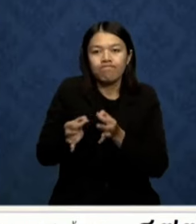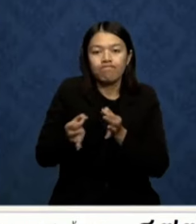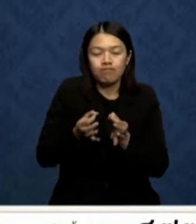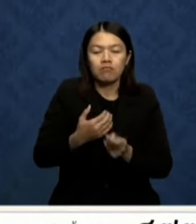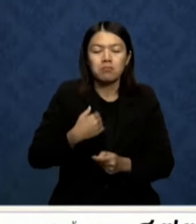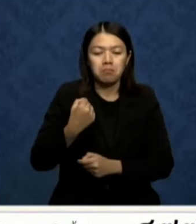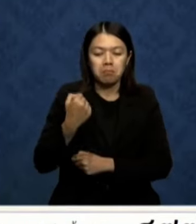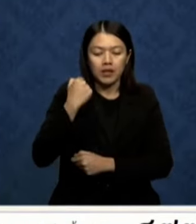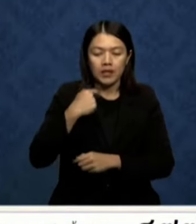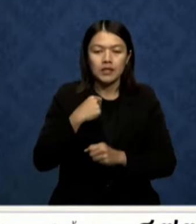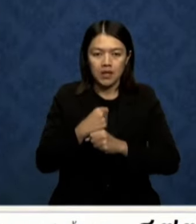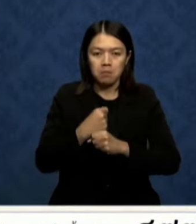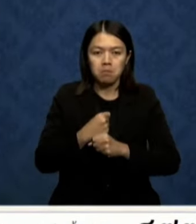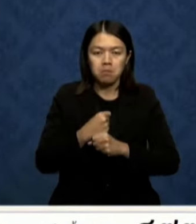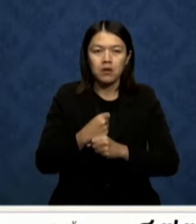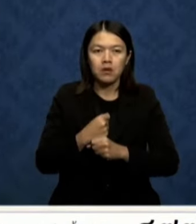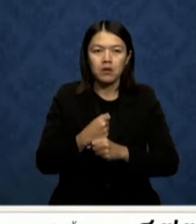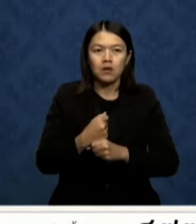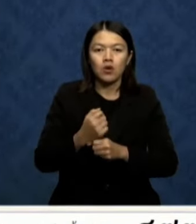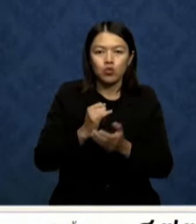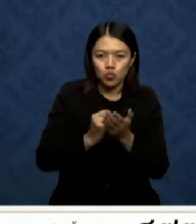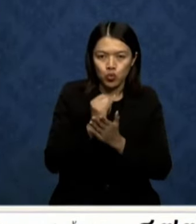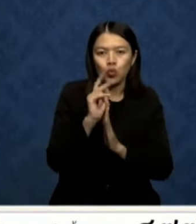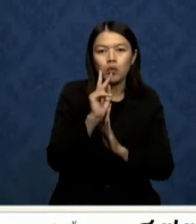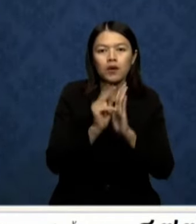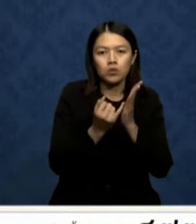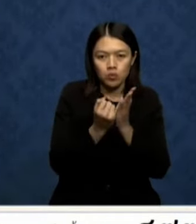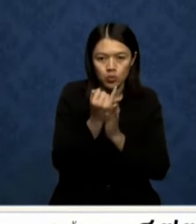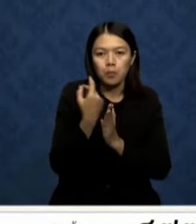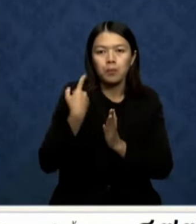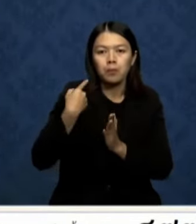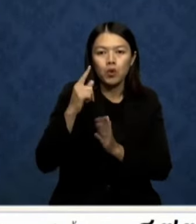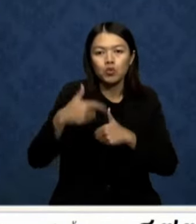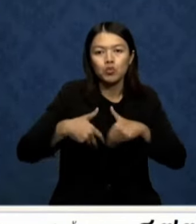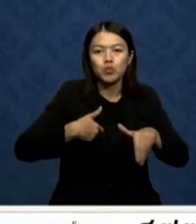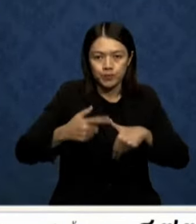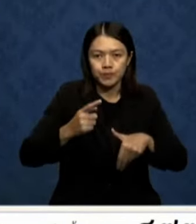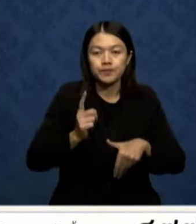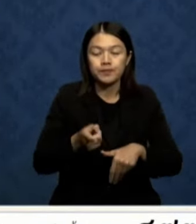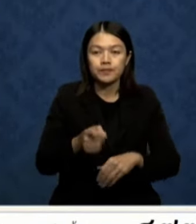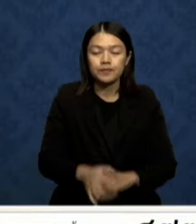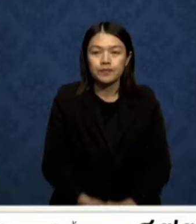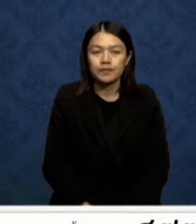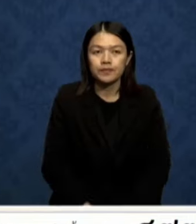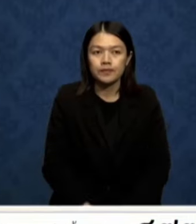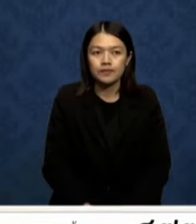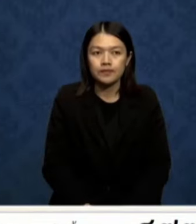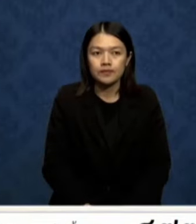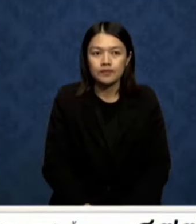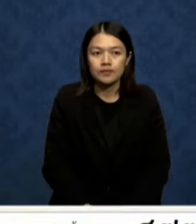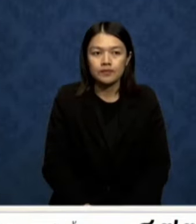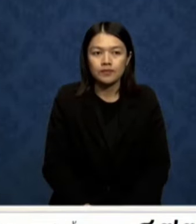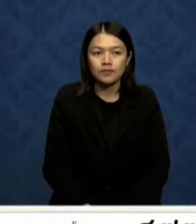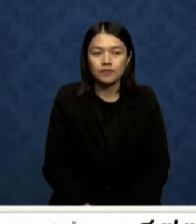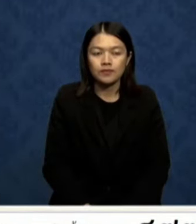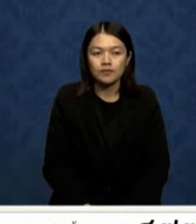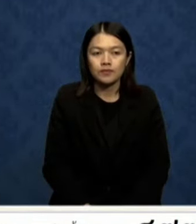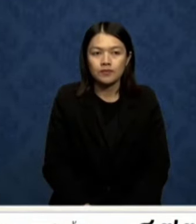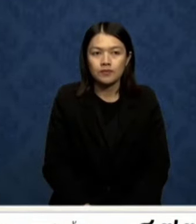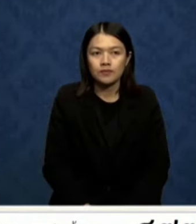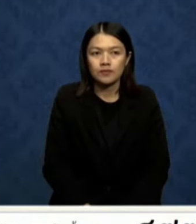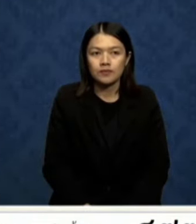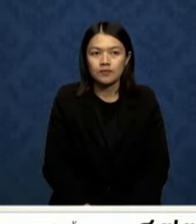ราเชื่อมั่นว่าสิ่งที่เราทำเนี่ยเป็นสิ่งที่ถูกต้องตามกฎหมายและเป็นประโยชน์กับพี่น้องประชาชนนะครับในส่ว